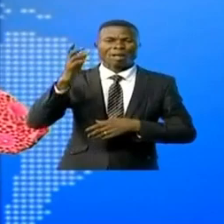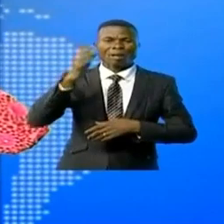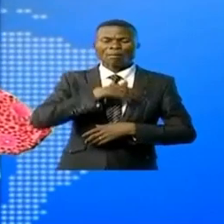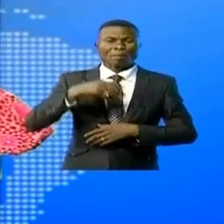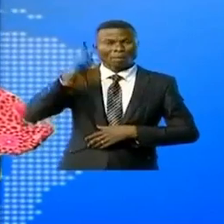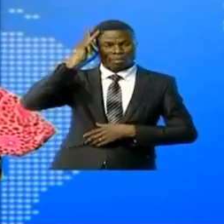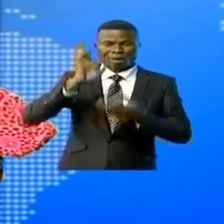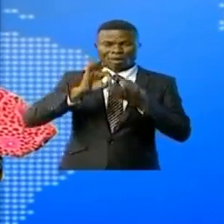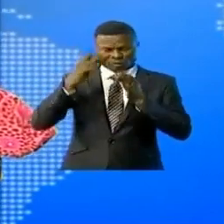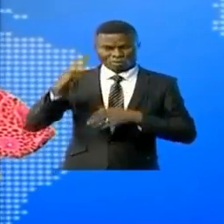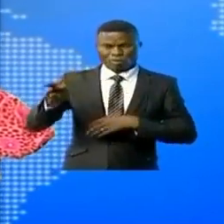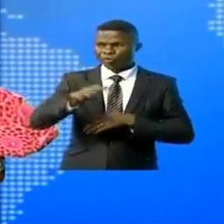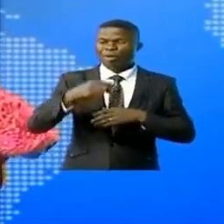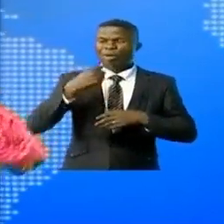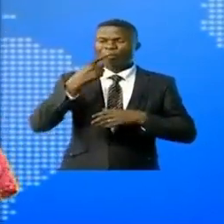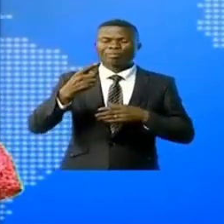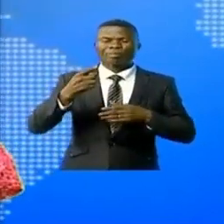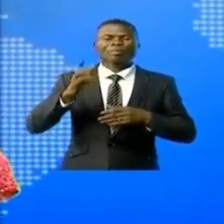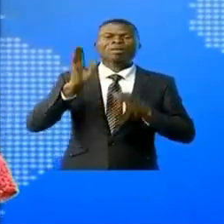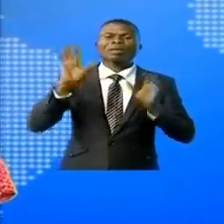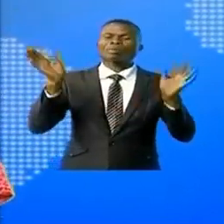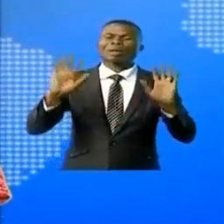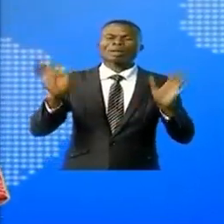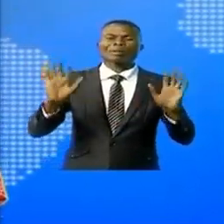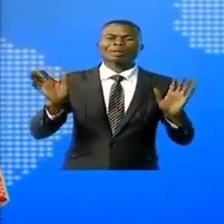heures inch'allah excellent début de match de ce soir